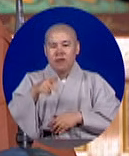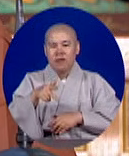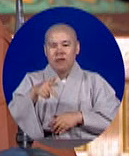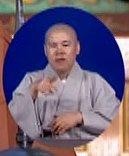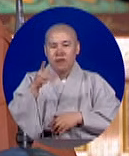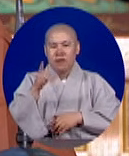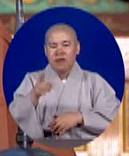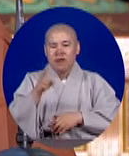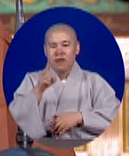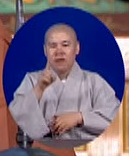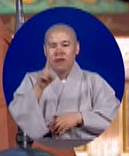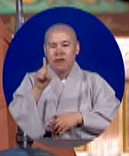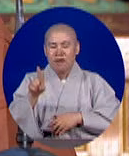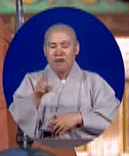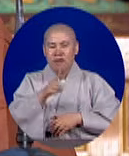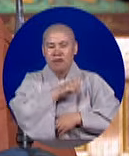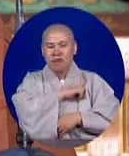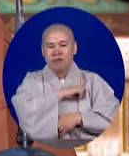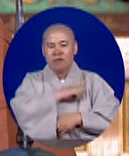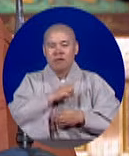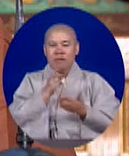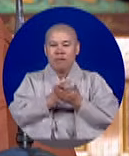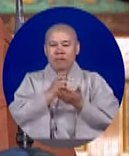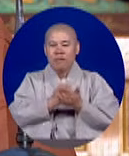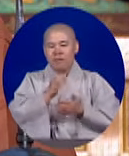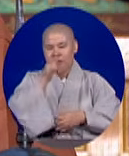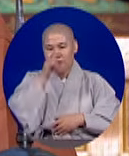제일이에요. 제일의 법이 있다.